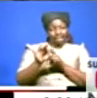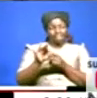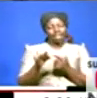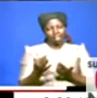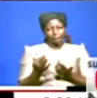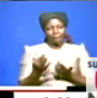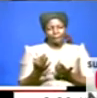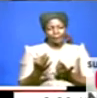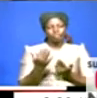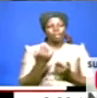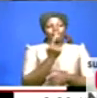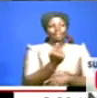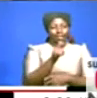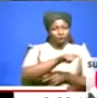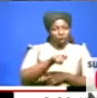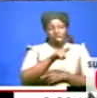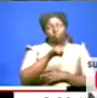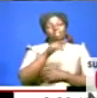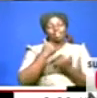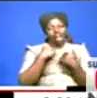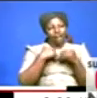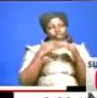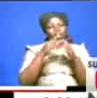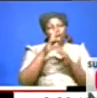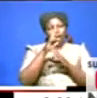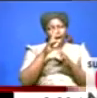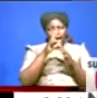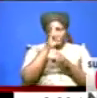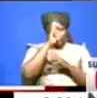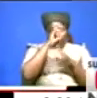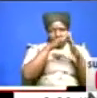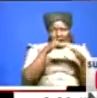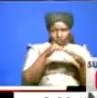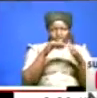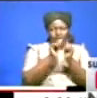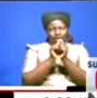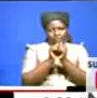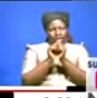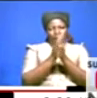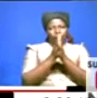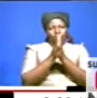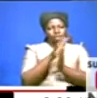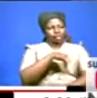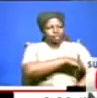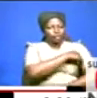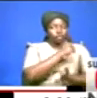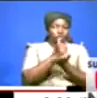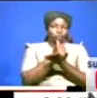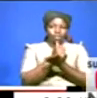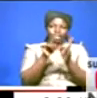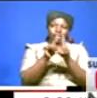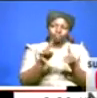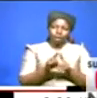hakuna location ambayo inajengewa nyumba ya askari na ofisi ya chief. Hata Nyumba Kumi ya sehemu hii ikaweze